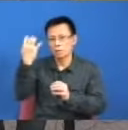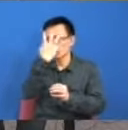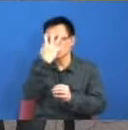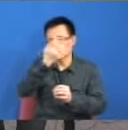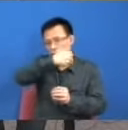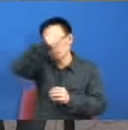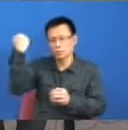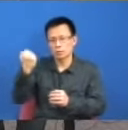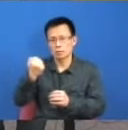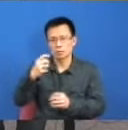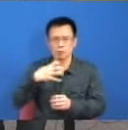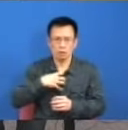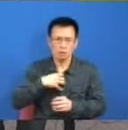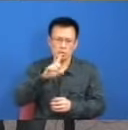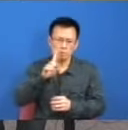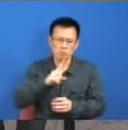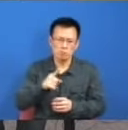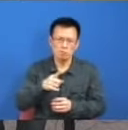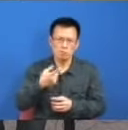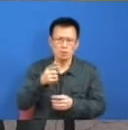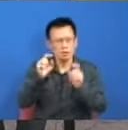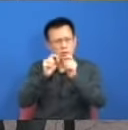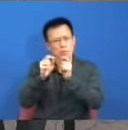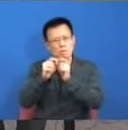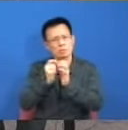嘅。你覺得呢個行動佢有乜嘢意思？有咩含義咧？